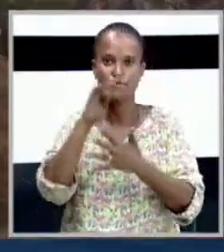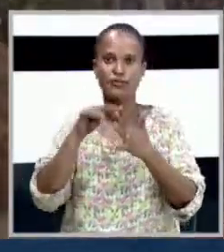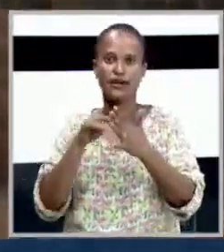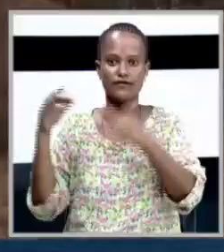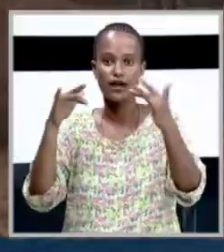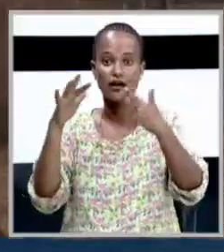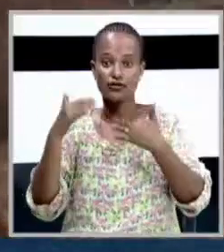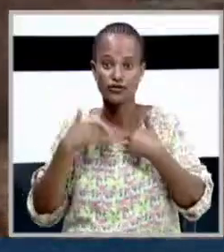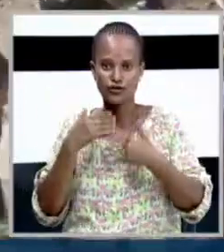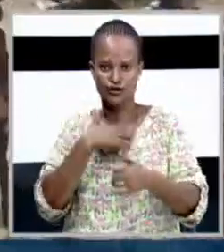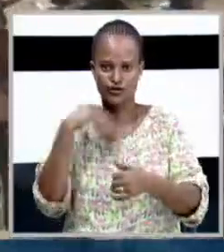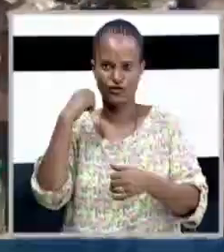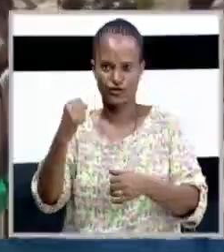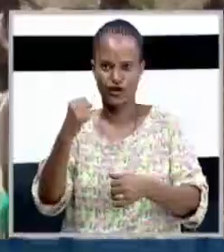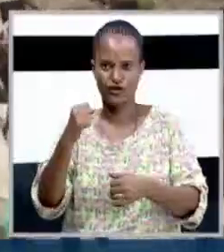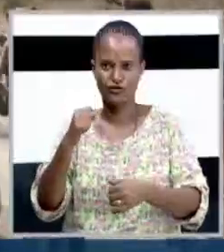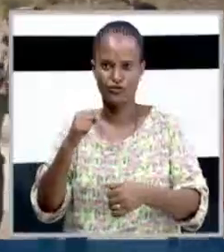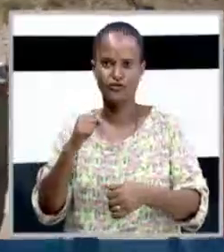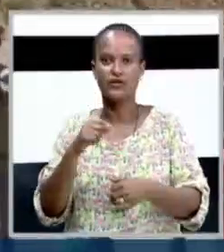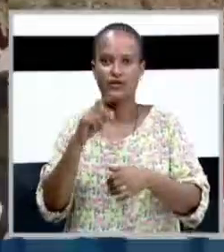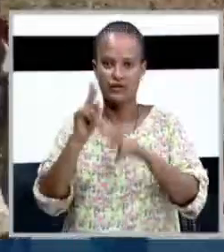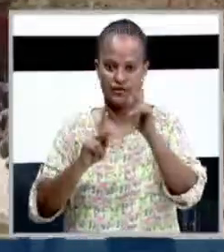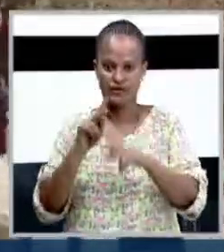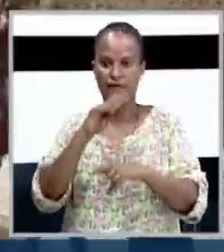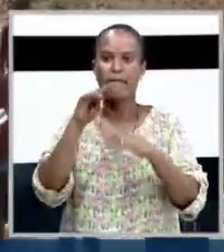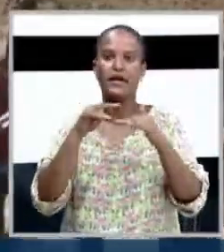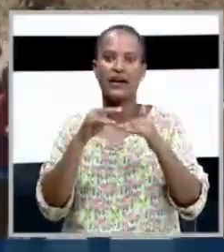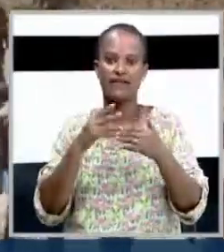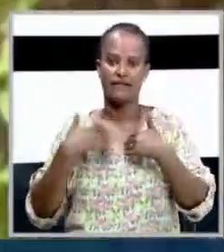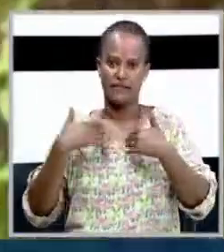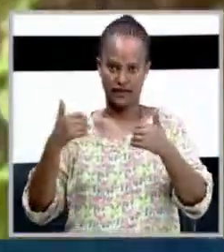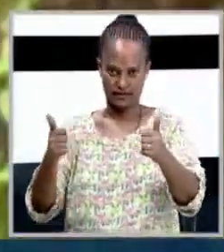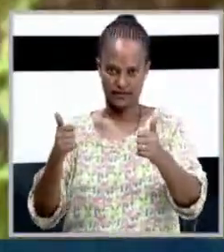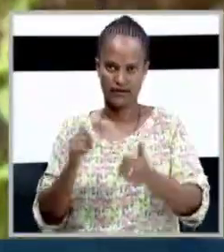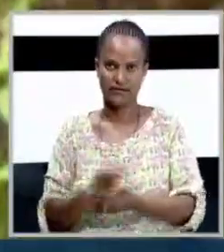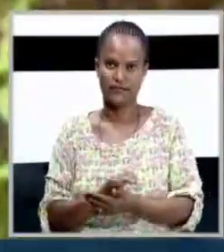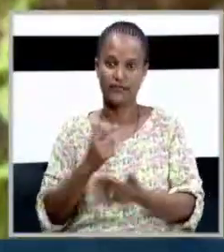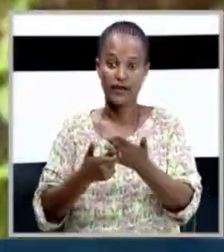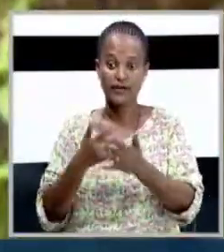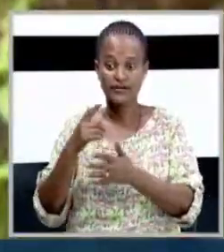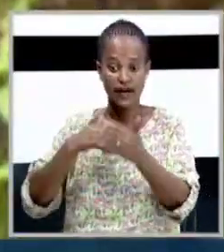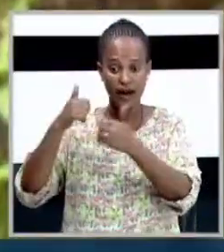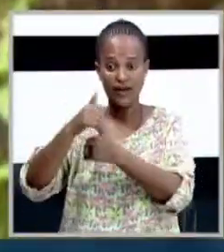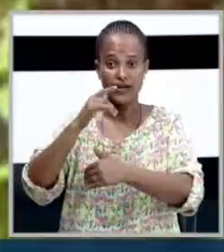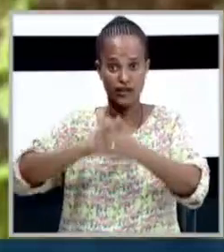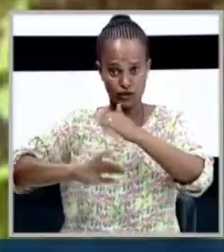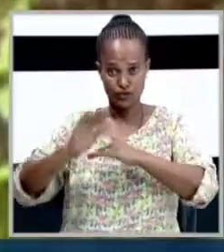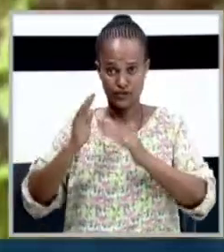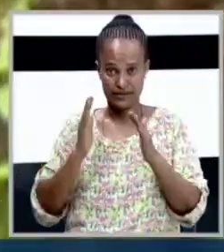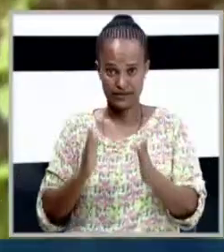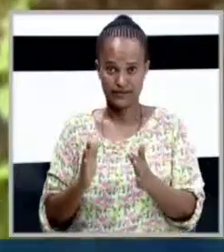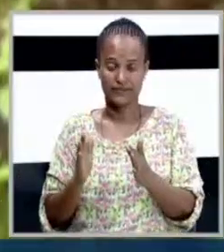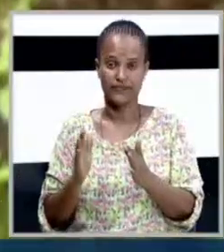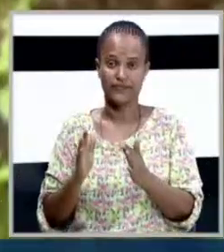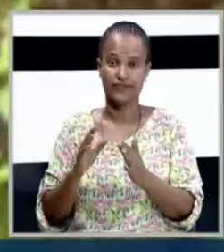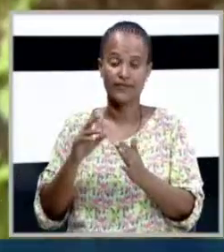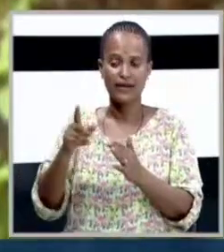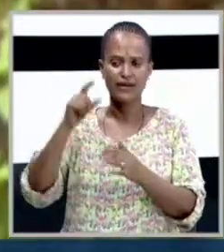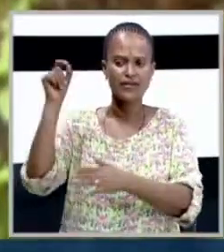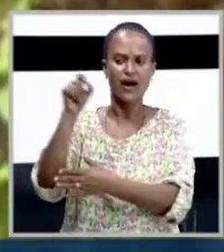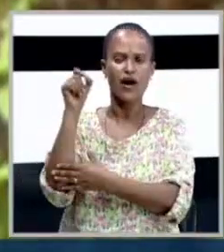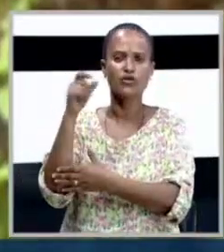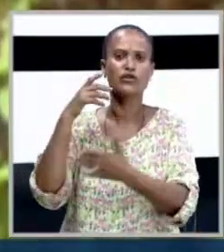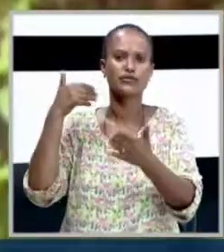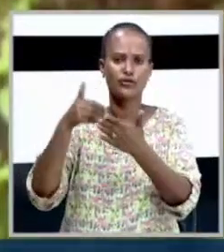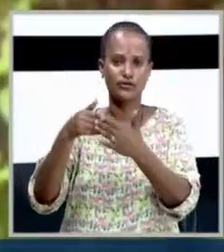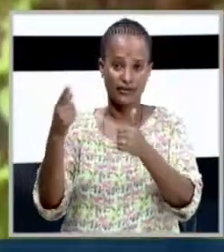ዝጋደሉ ዘለዉ ጀጋኑን ጀጋኑ እዚ ምዕራፍ መናእሰይን ናይ ዝሓለፈ ትውልዲ ነቲ ዓወት